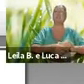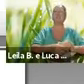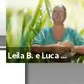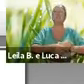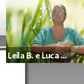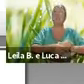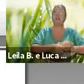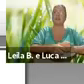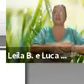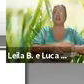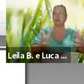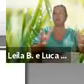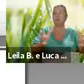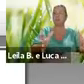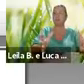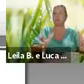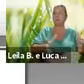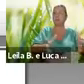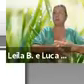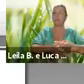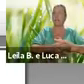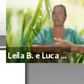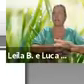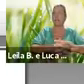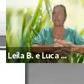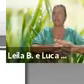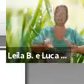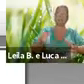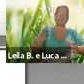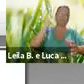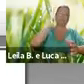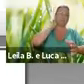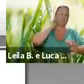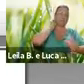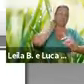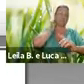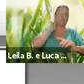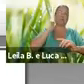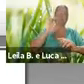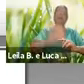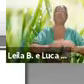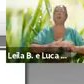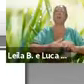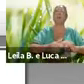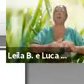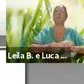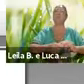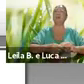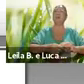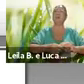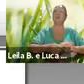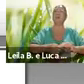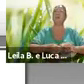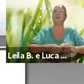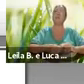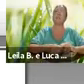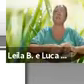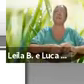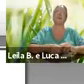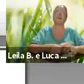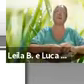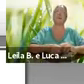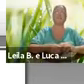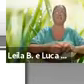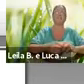di Raul Silva, che era il medio principale della casa, che abbiamo visto nei capitoli anteriori. Vicino a chi